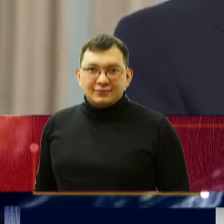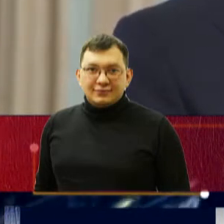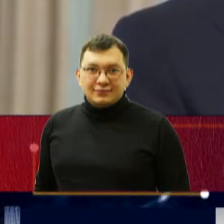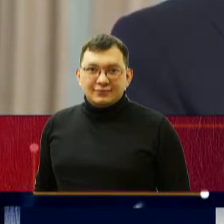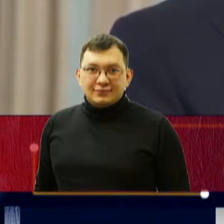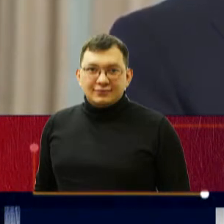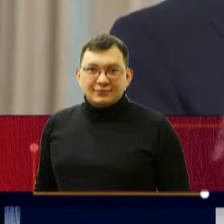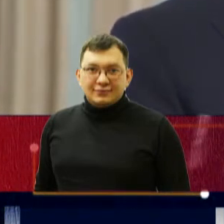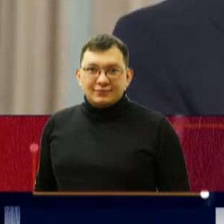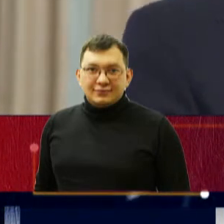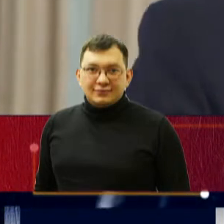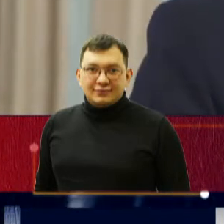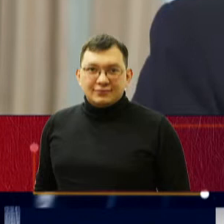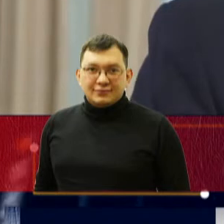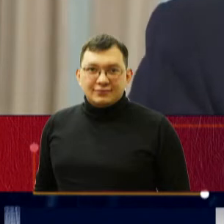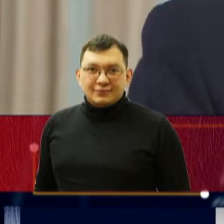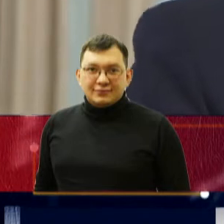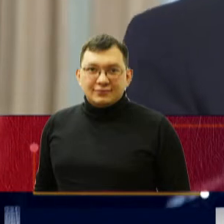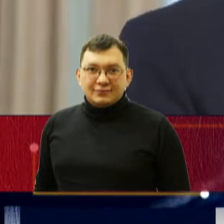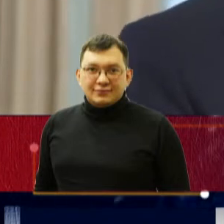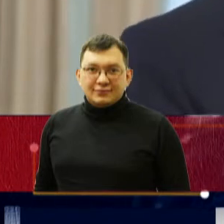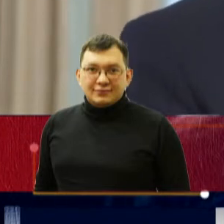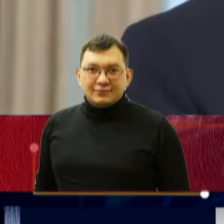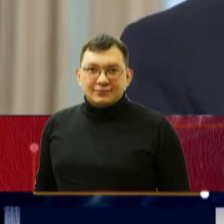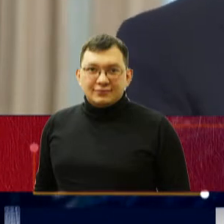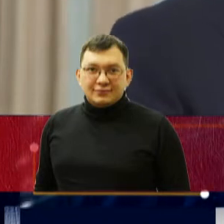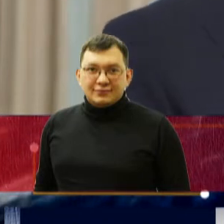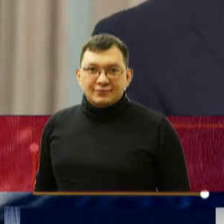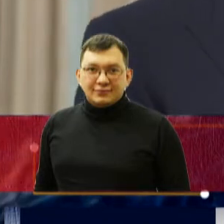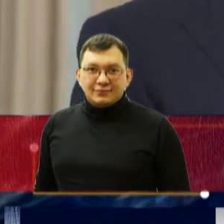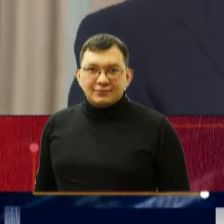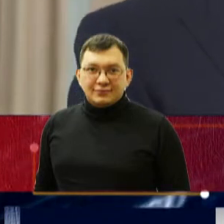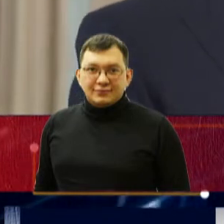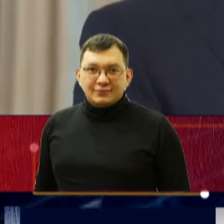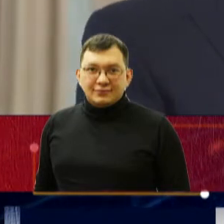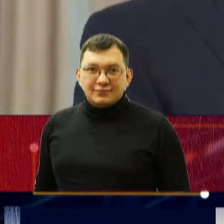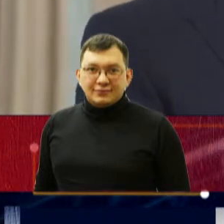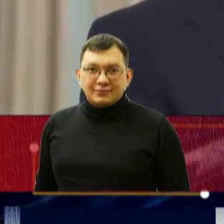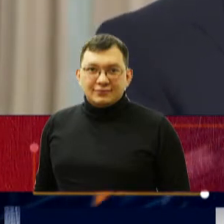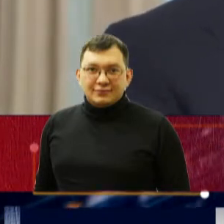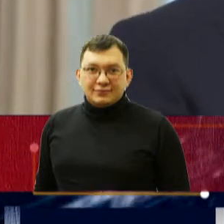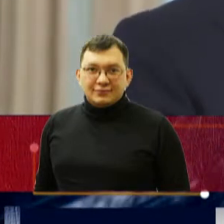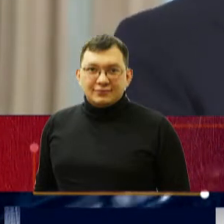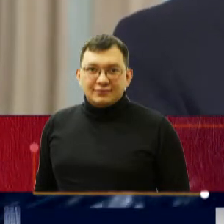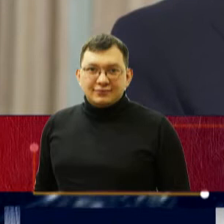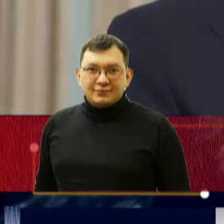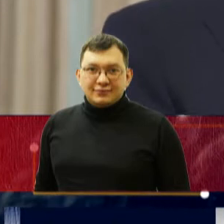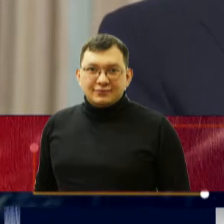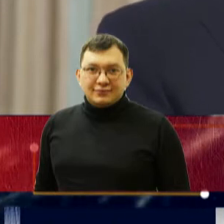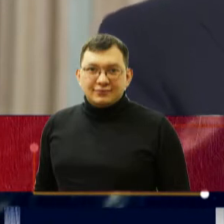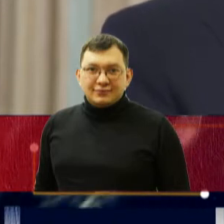на зв'язку, бо хочу, щоб ми разом з вами почули думку нашого гостя. Ось я пам'ятаю, як